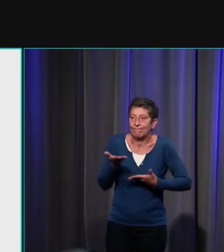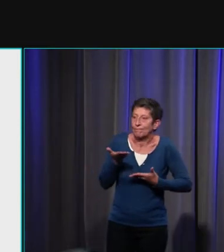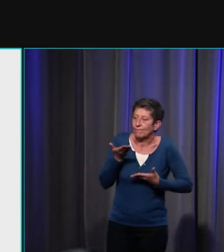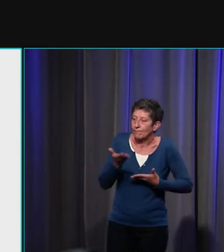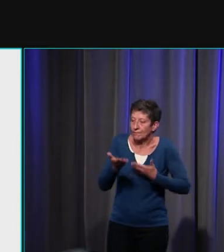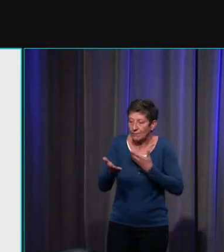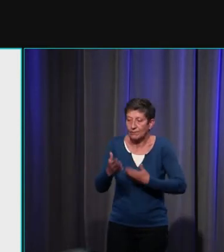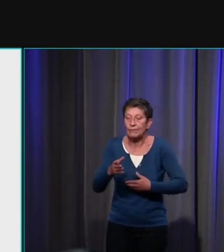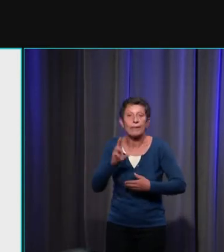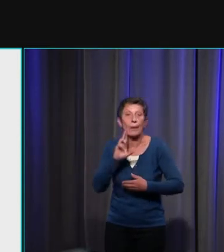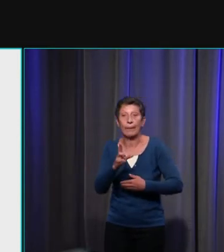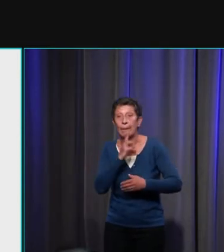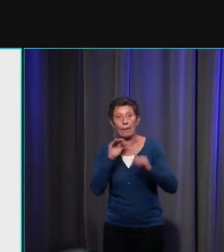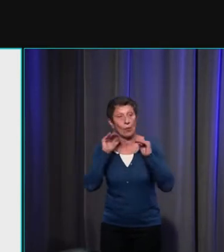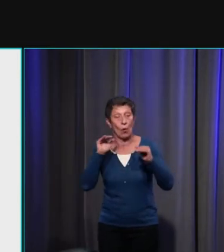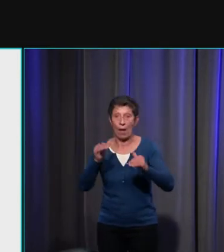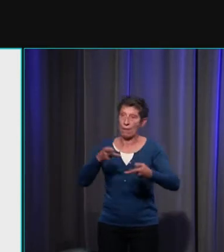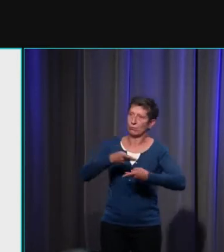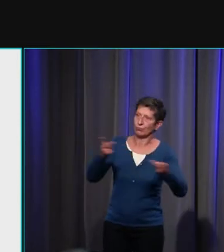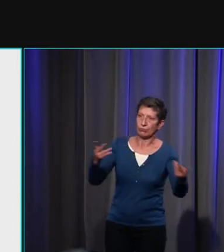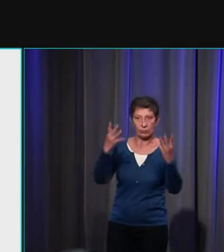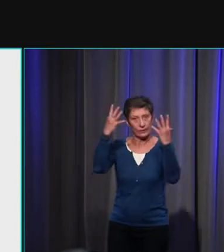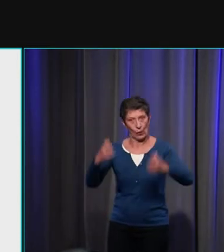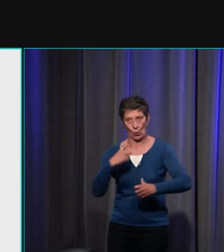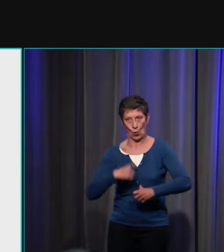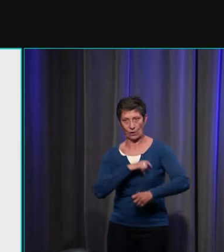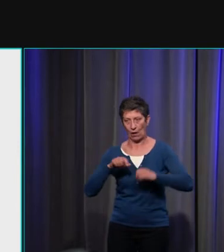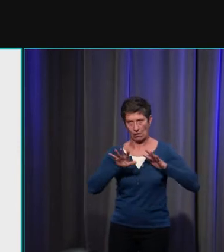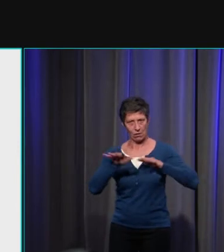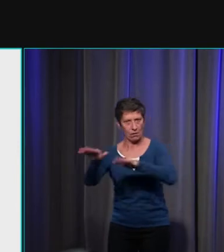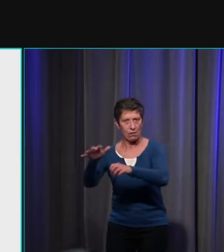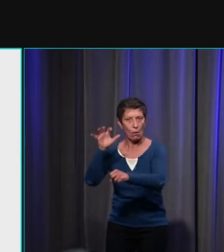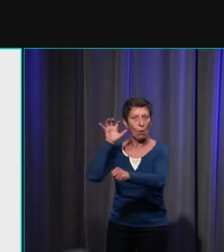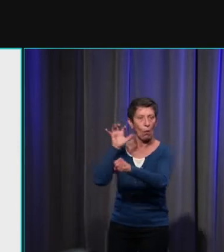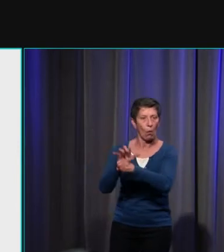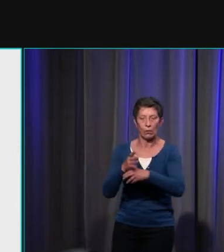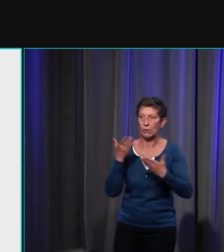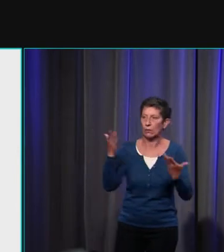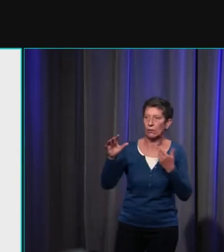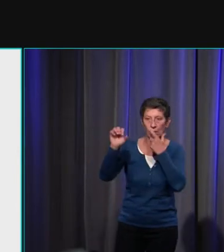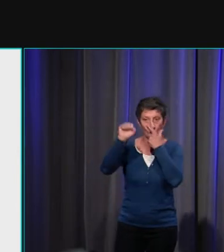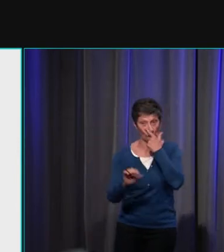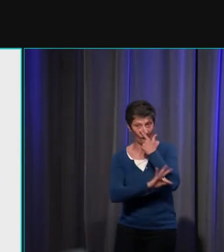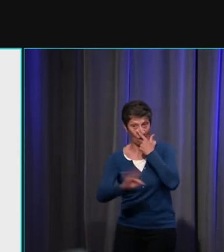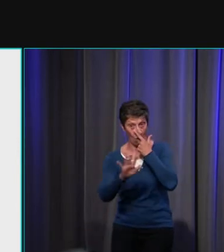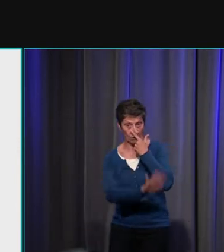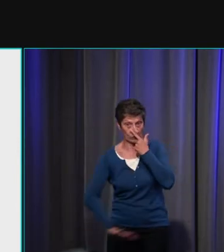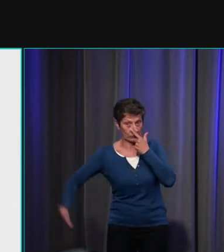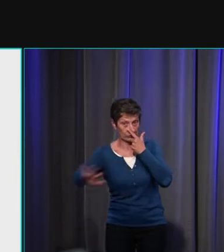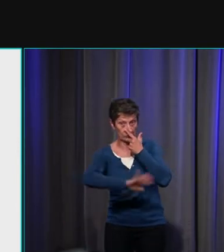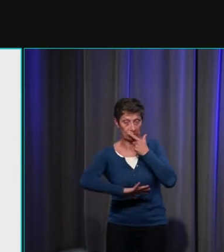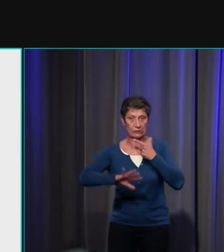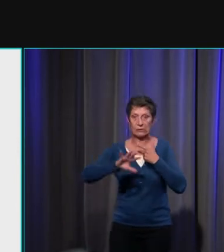de pressing croisade cette fois ci contre les hérétiques du sud de la france contre les albigeois